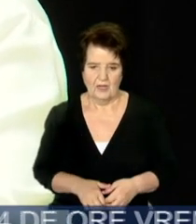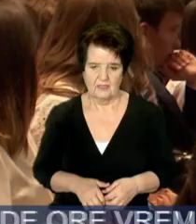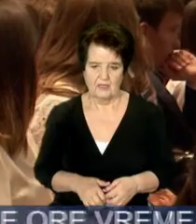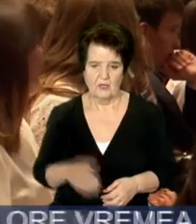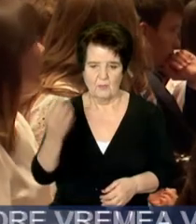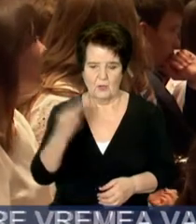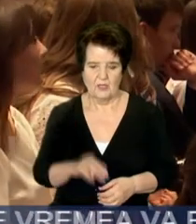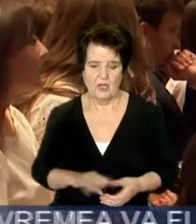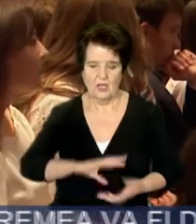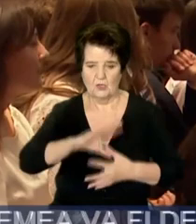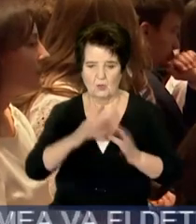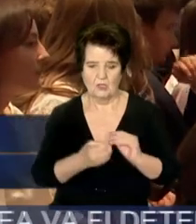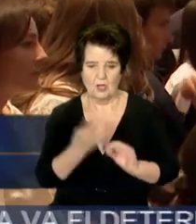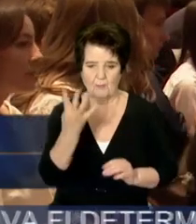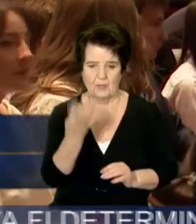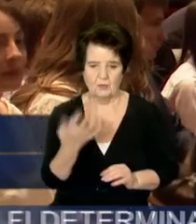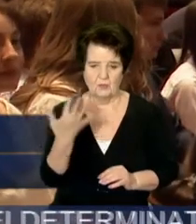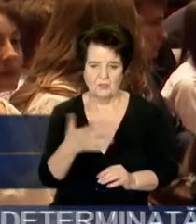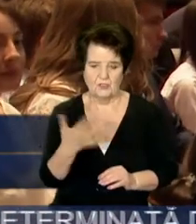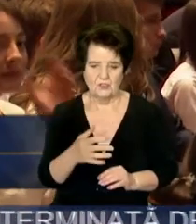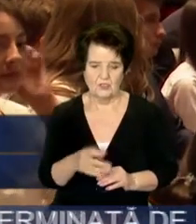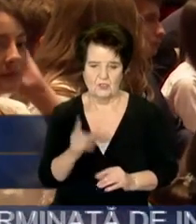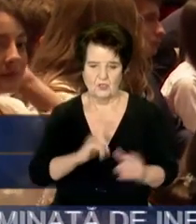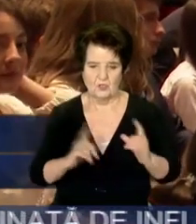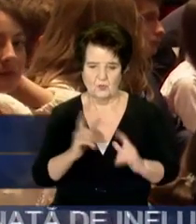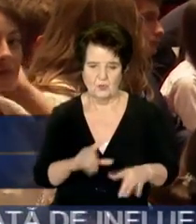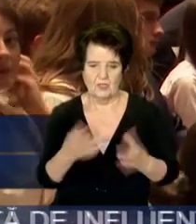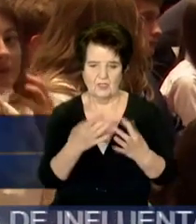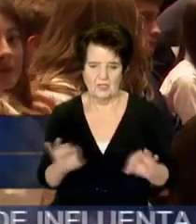moderne. În total, 450 de studenți au fost admiși la